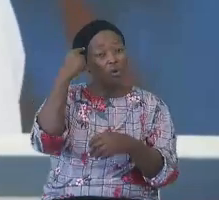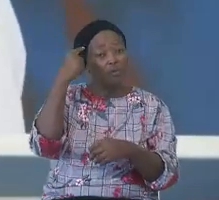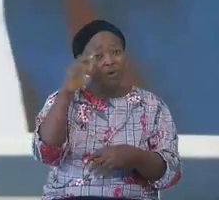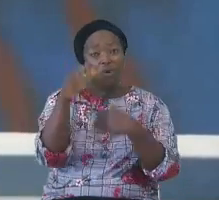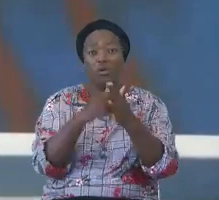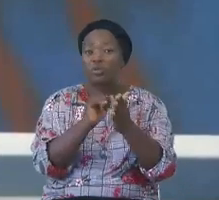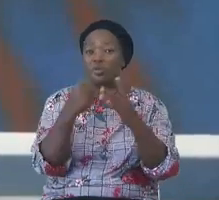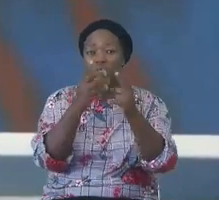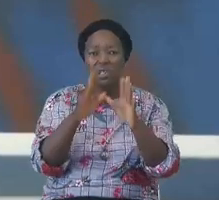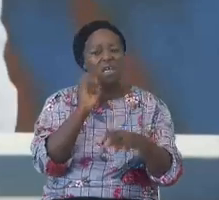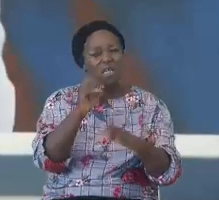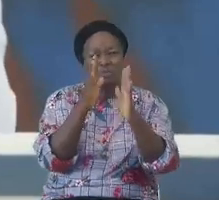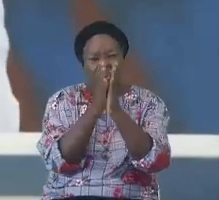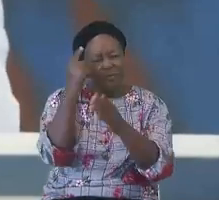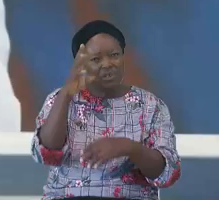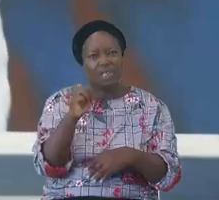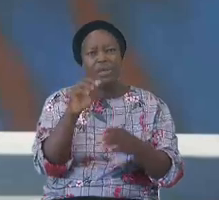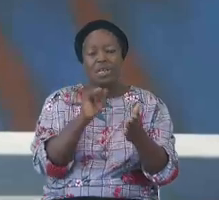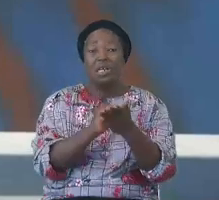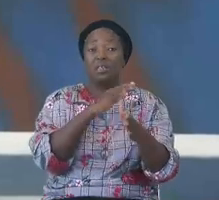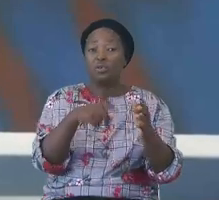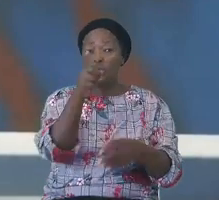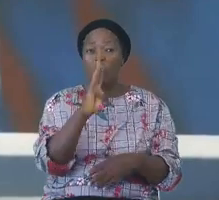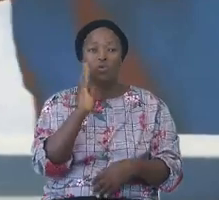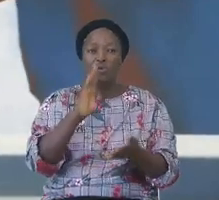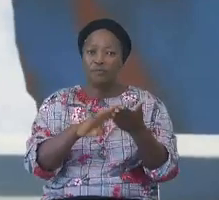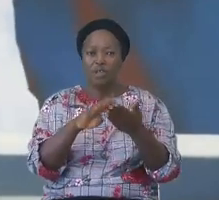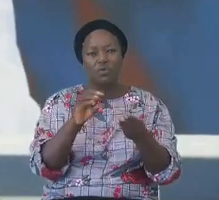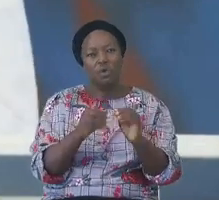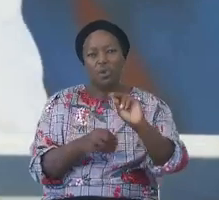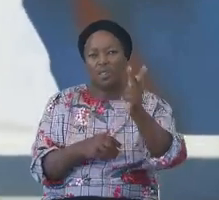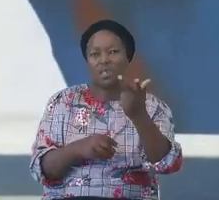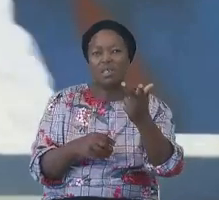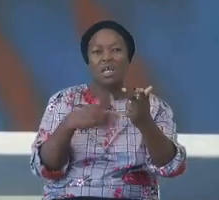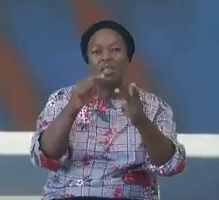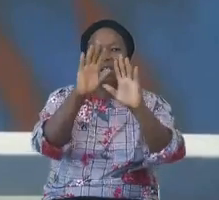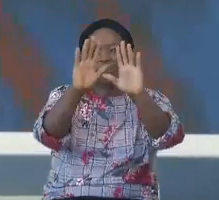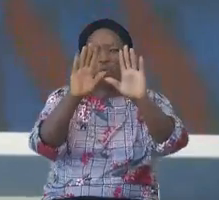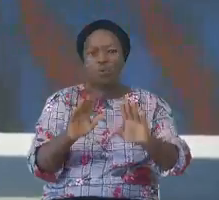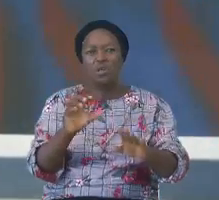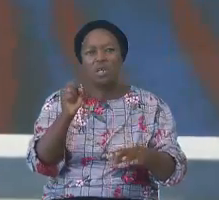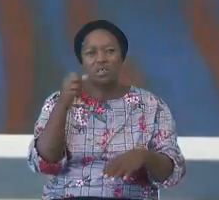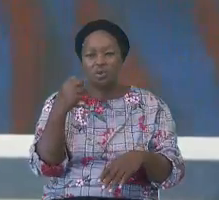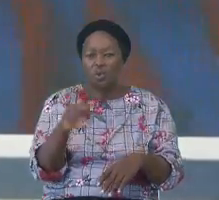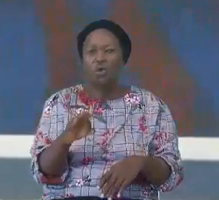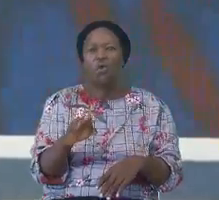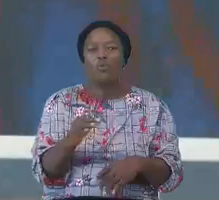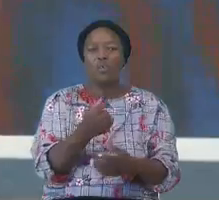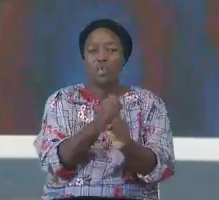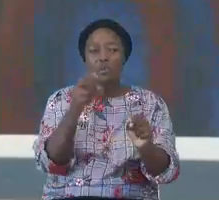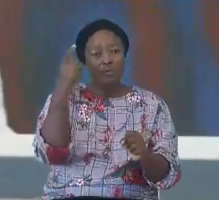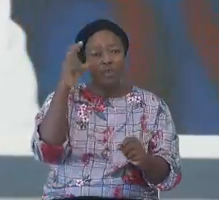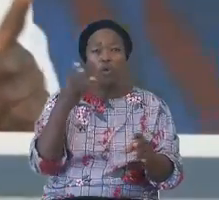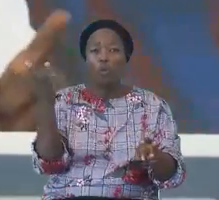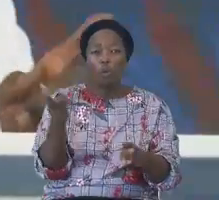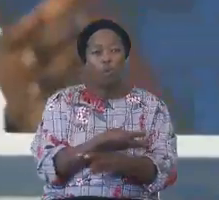moqueurs, ces pécheurs. Il a fait la supplication pour eux, pour que Dieu les pardonne. Troisièmement, la